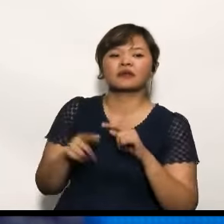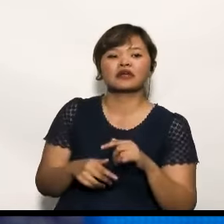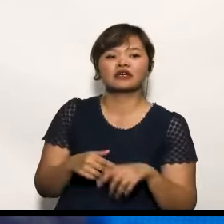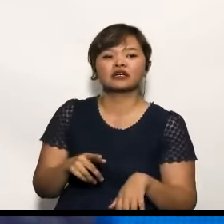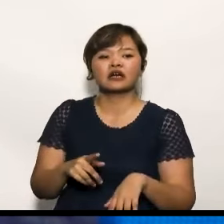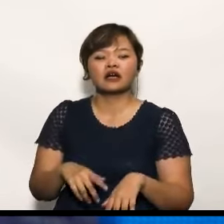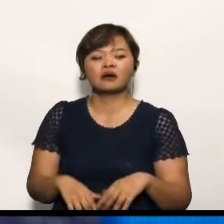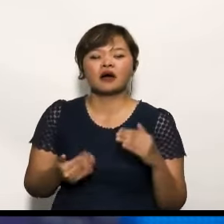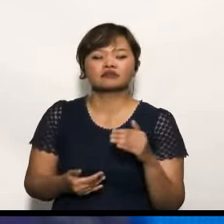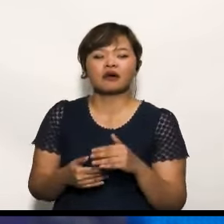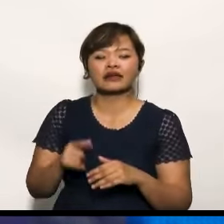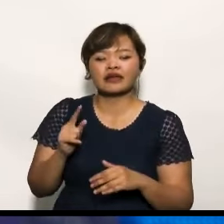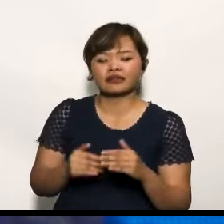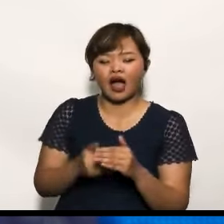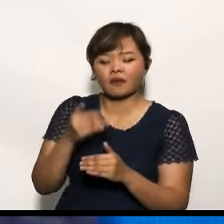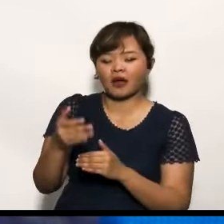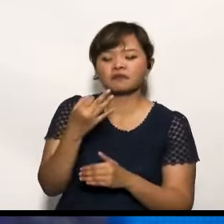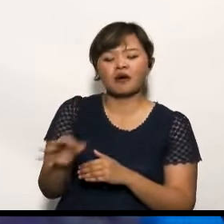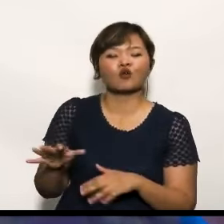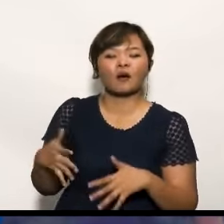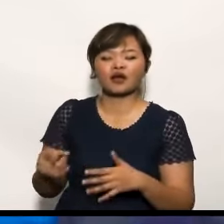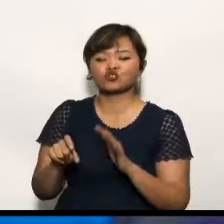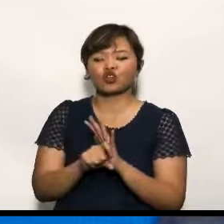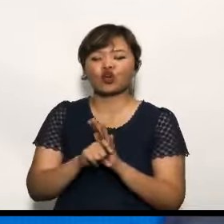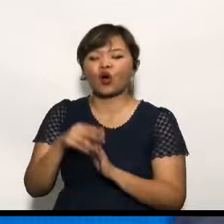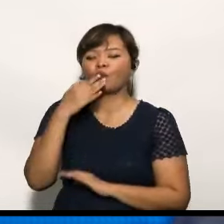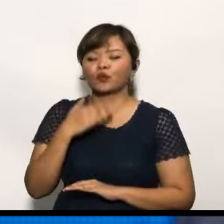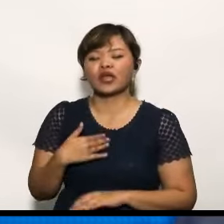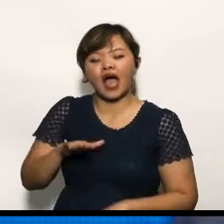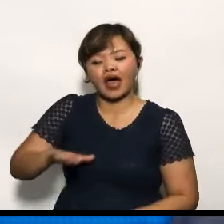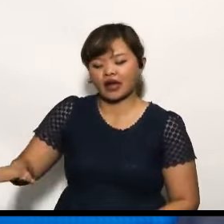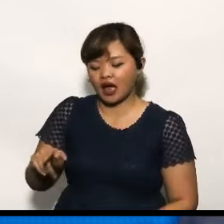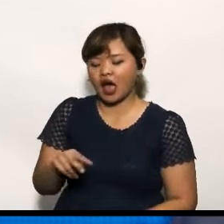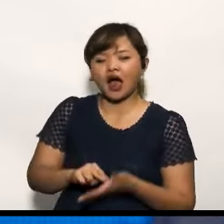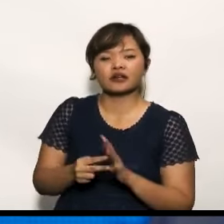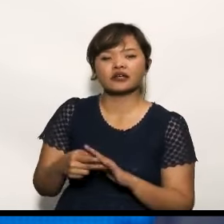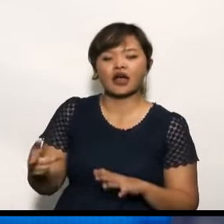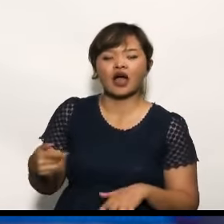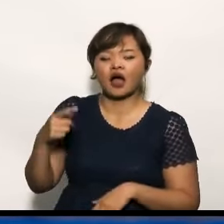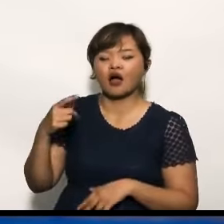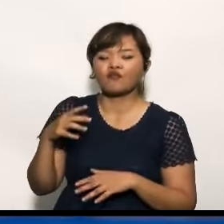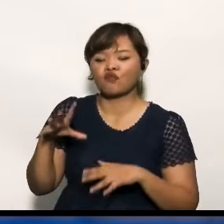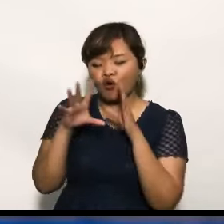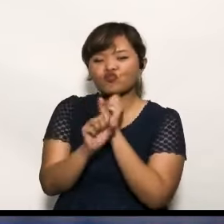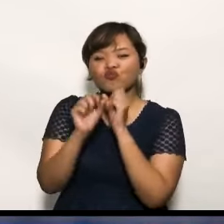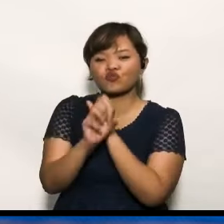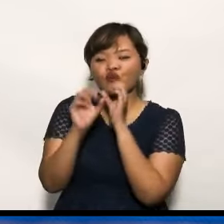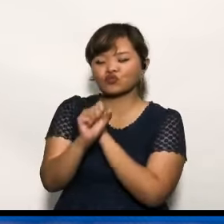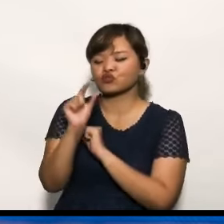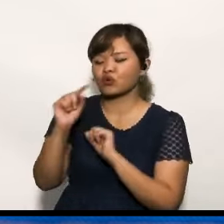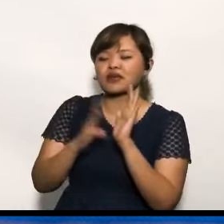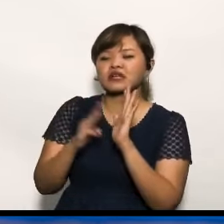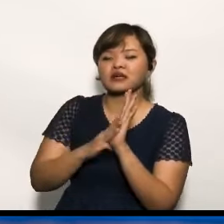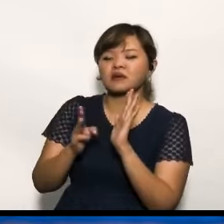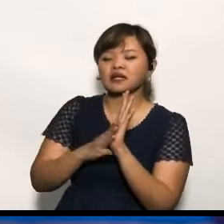berikut. New season. Punya anak. Dia terfokus dengan solving problem, problem, problem,